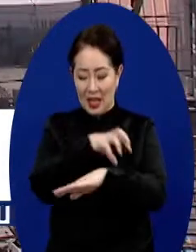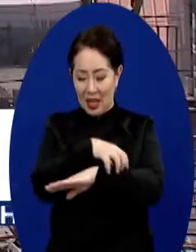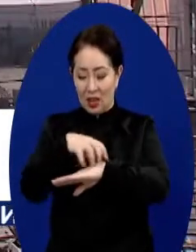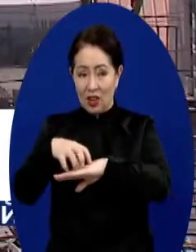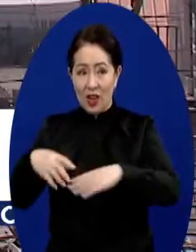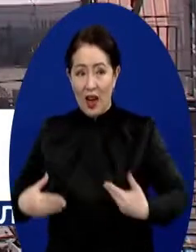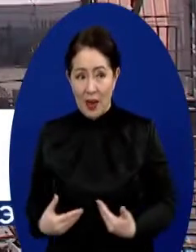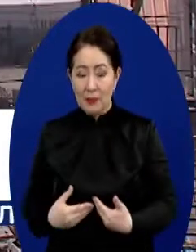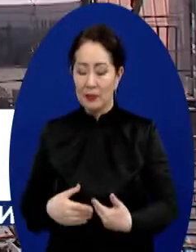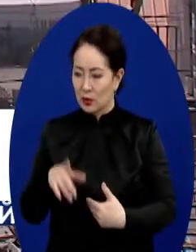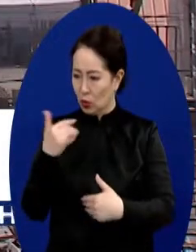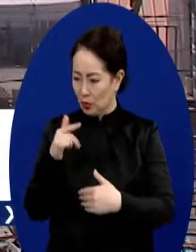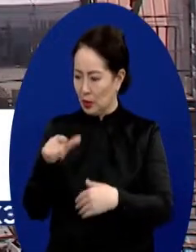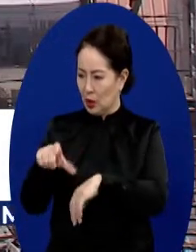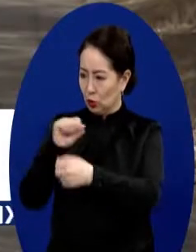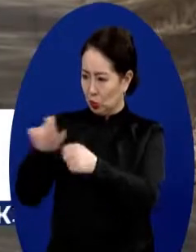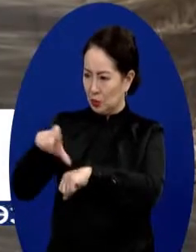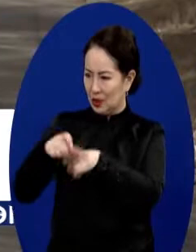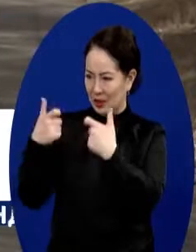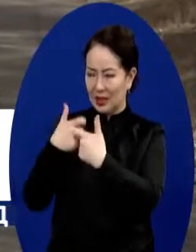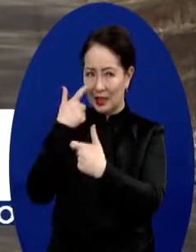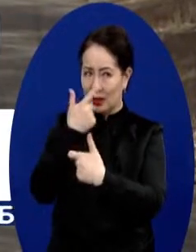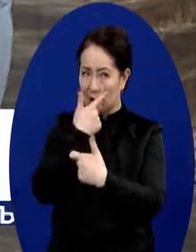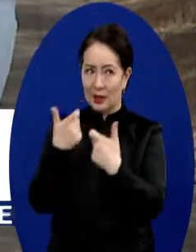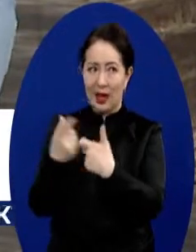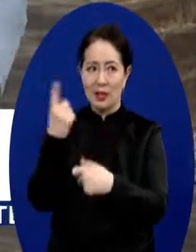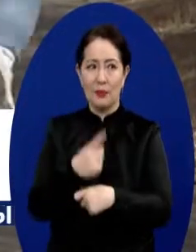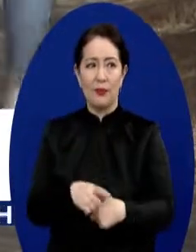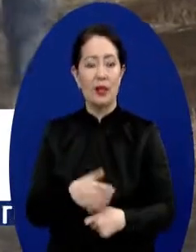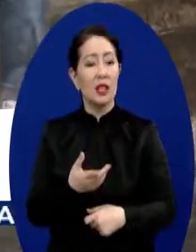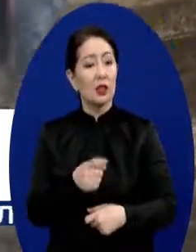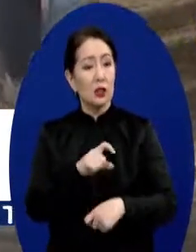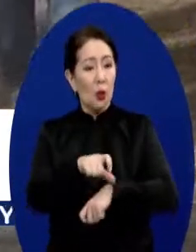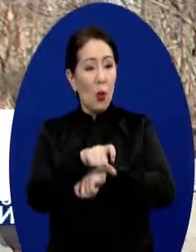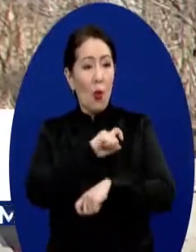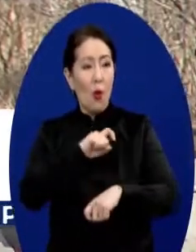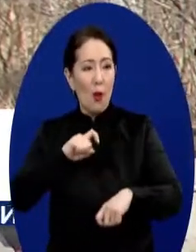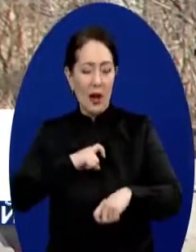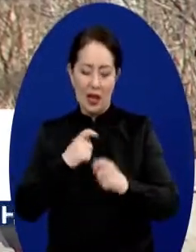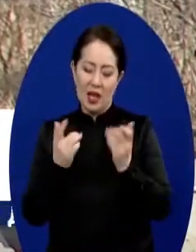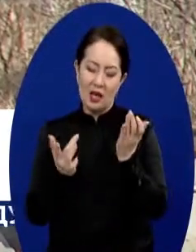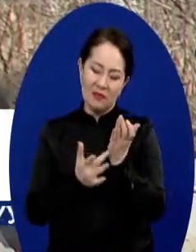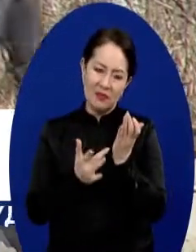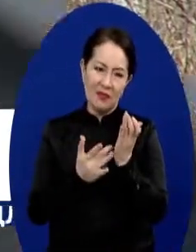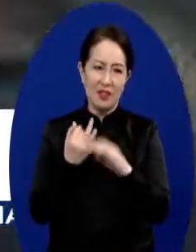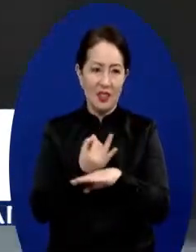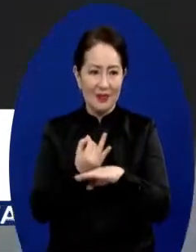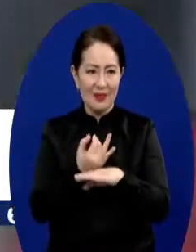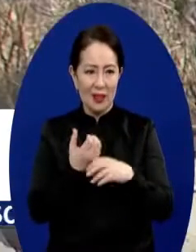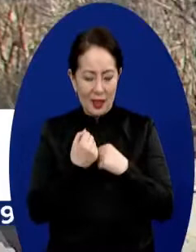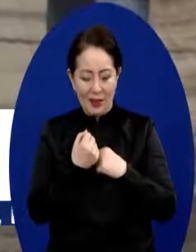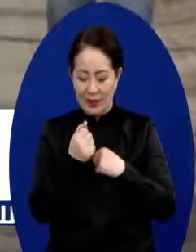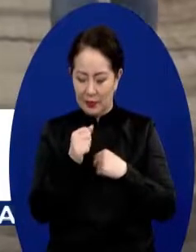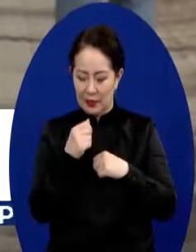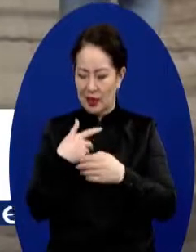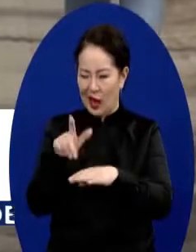түүний төгссөн мэрэгжил нүдэ олсон байна. Хуваараа бид таагаад инженерийн хэд хоног хөрөмжийг оруулж ирээ. Одоо хөрсний бохирдол, агарын бохирдол дээр ингээд ажиллая